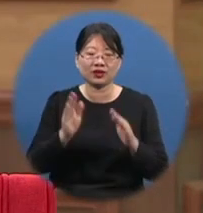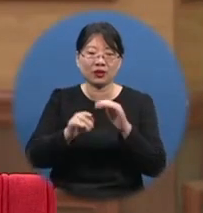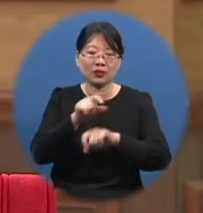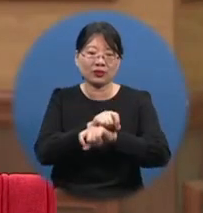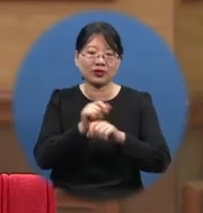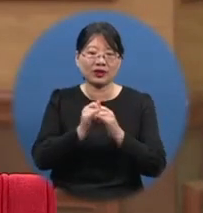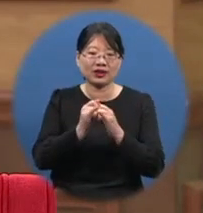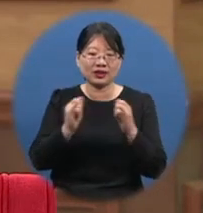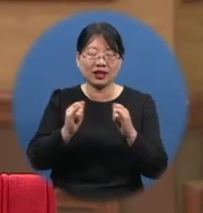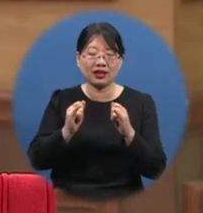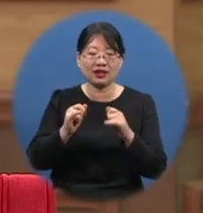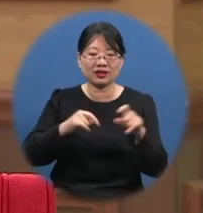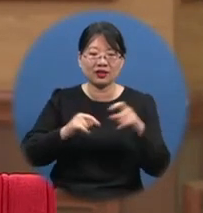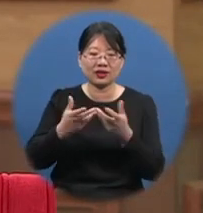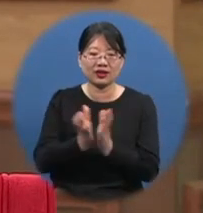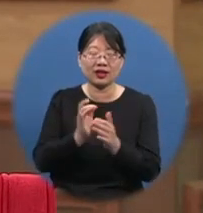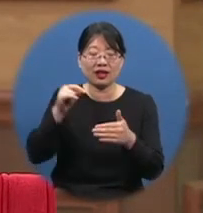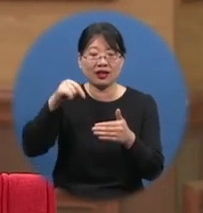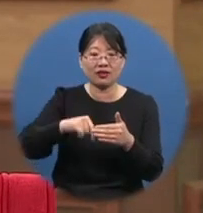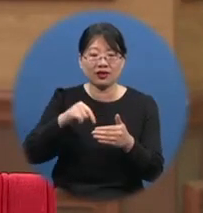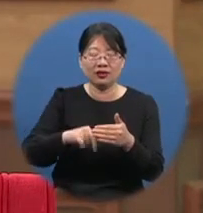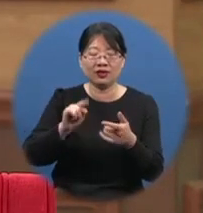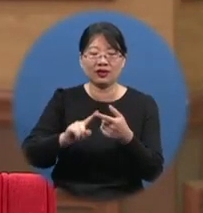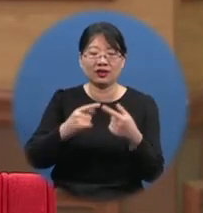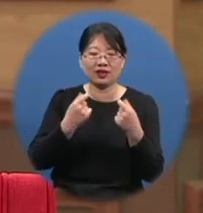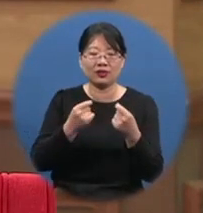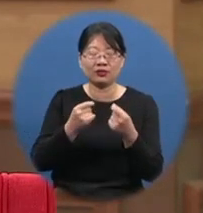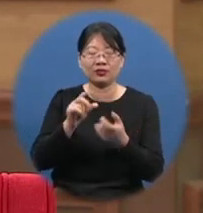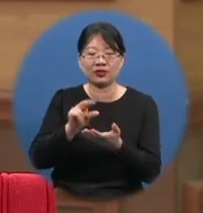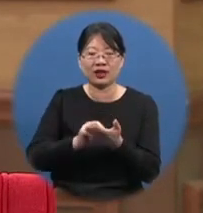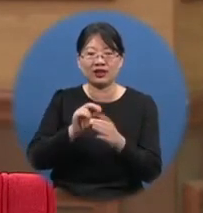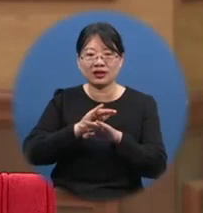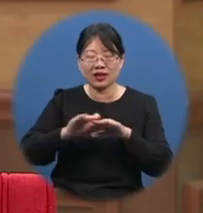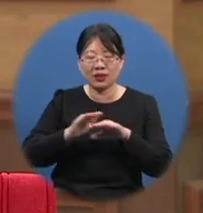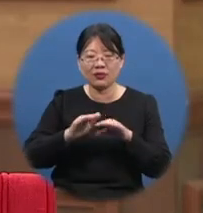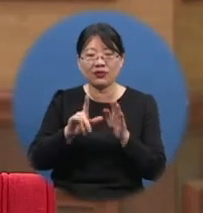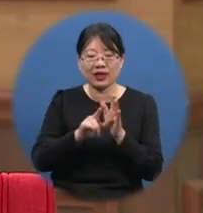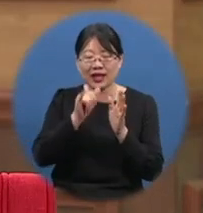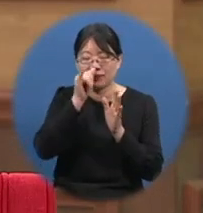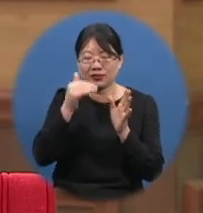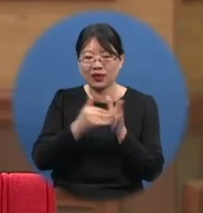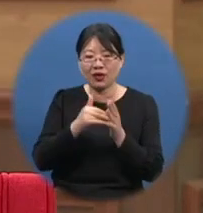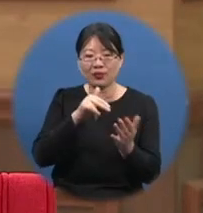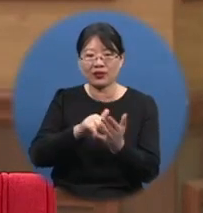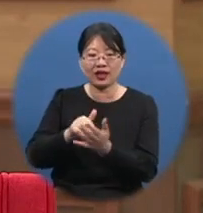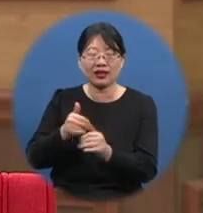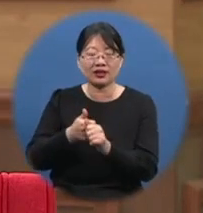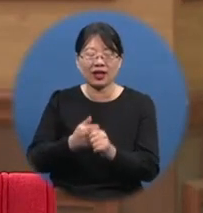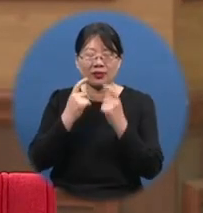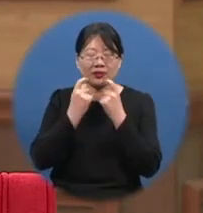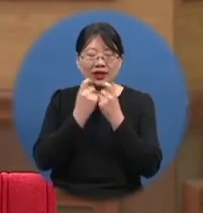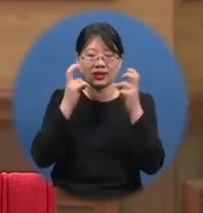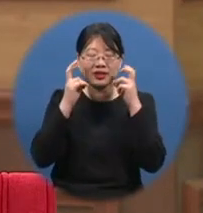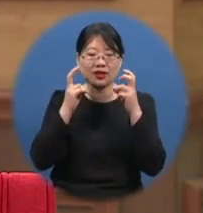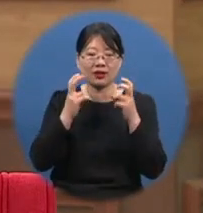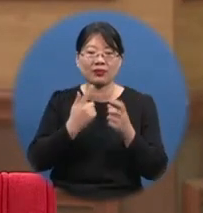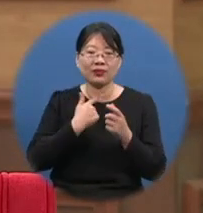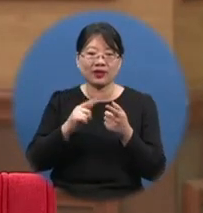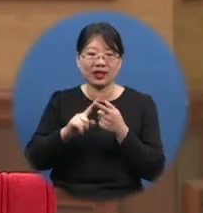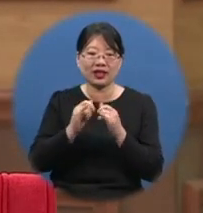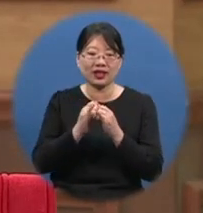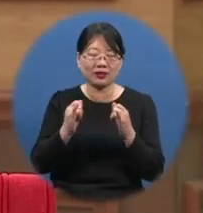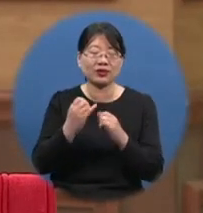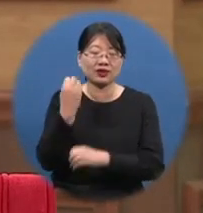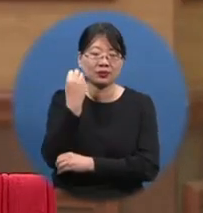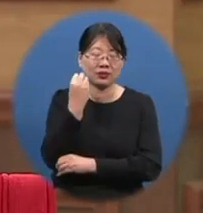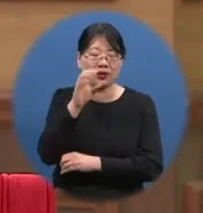공무원이나 정치권에서 가셔서 그런 문제들을 잘 풀 때가 있는 거고 또 경우에 따라서는 민간기업 출신들이 가서 근본적으로